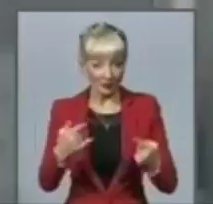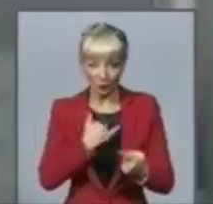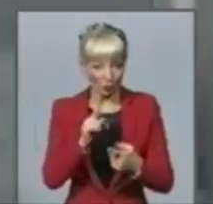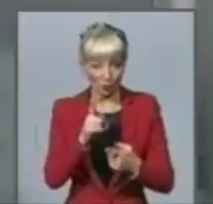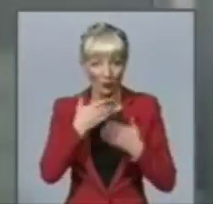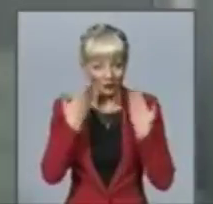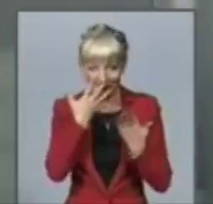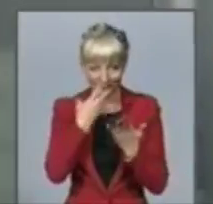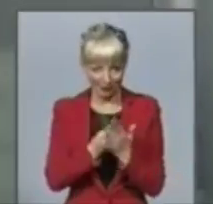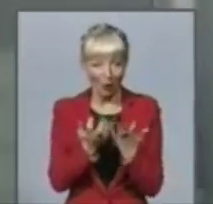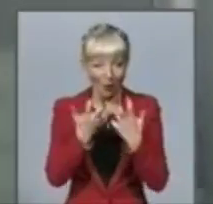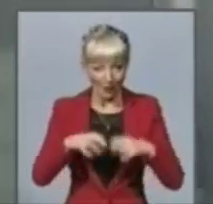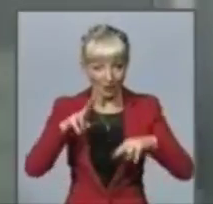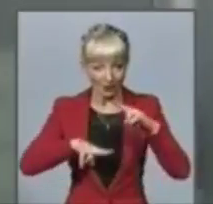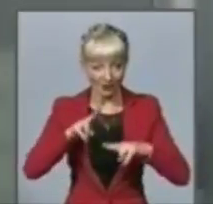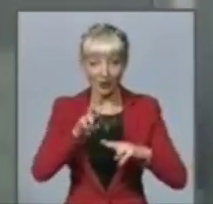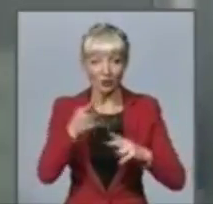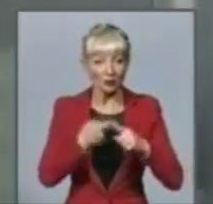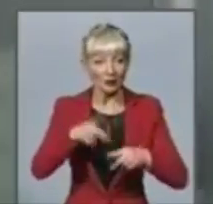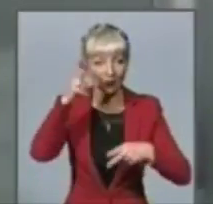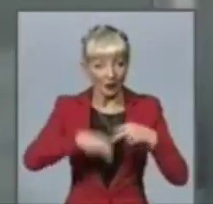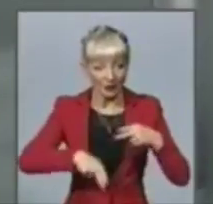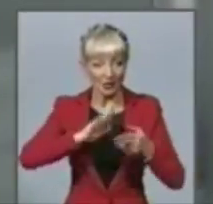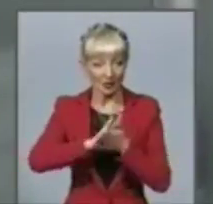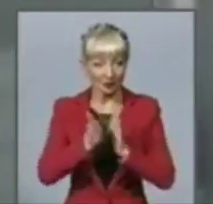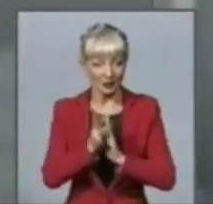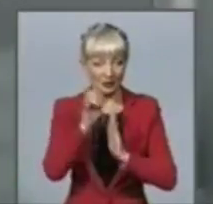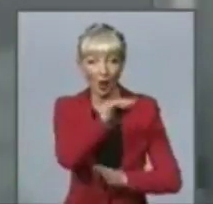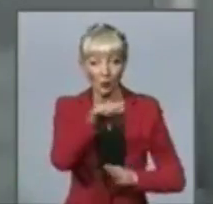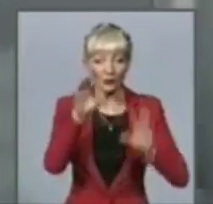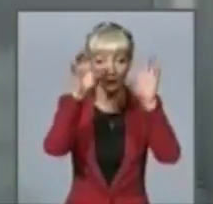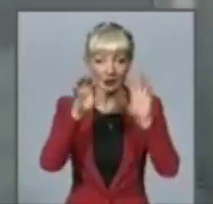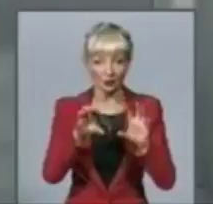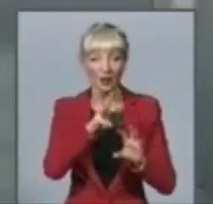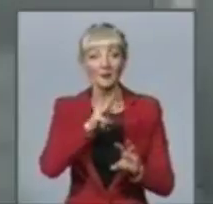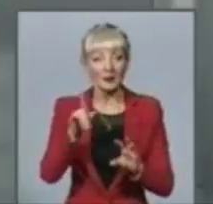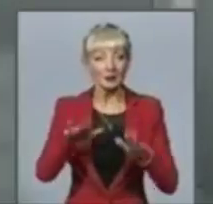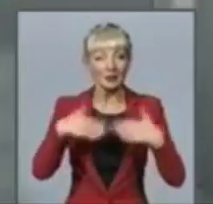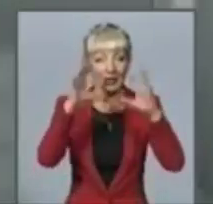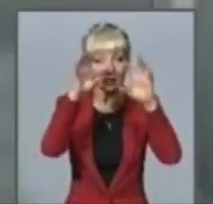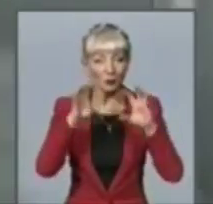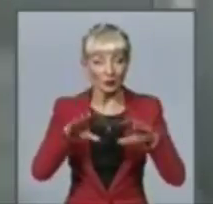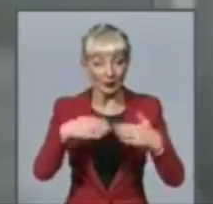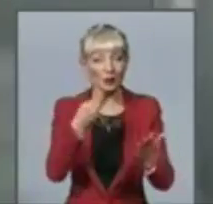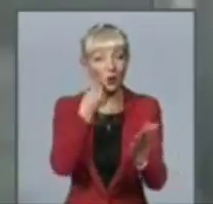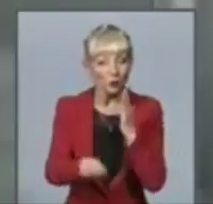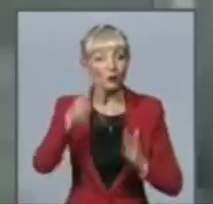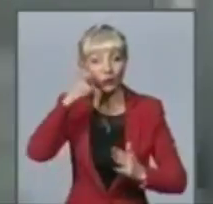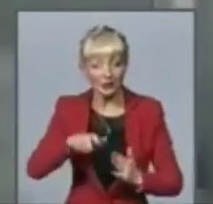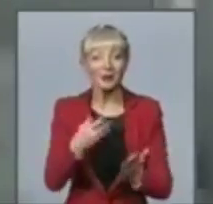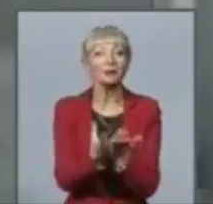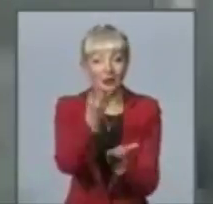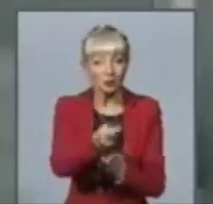свого машинобудування? Для того, щоб покласти край цій ситуації на рівні закону, ми внесли законопроект «Купуй українське, плати українцям»,